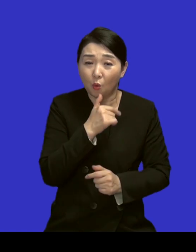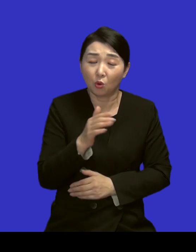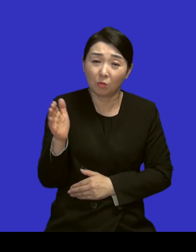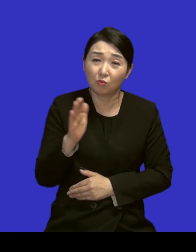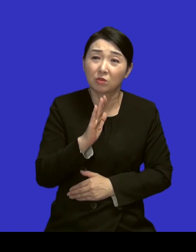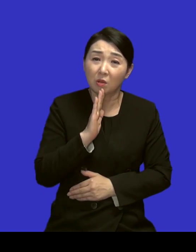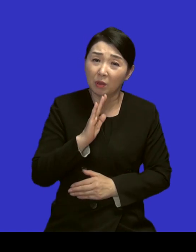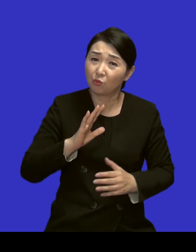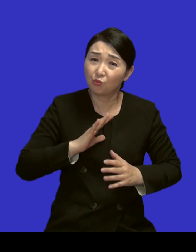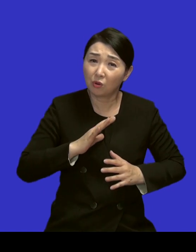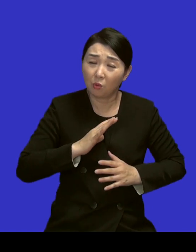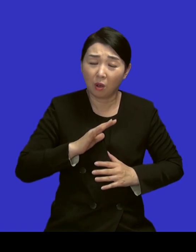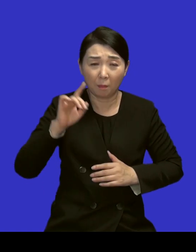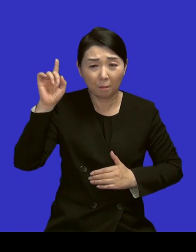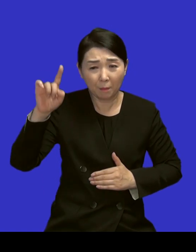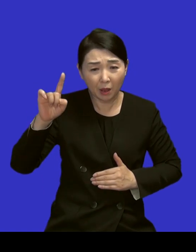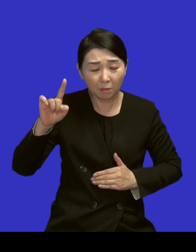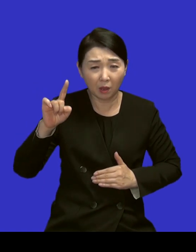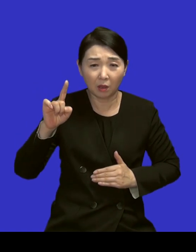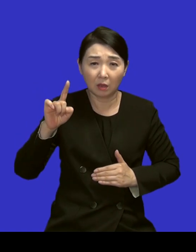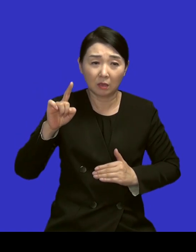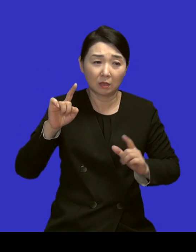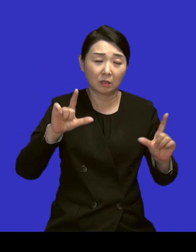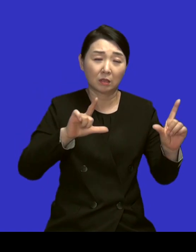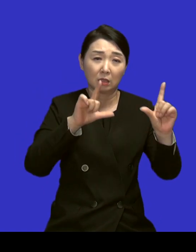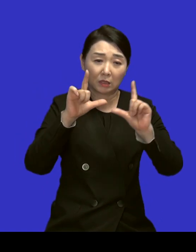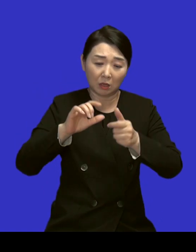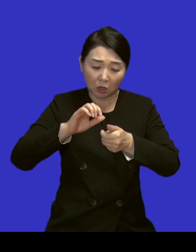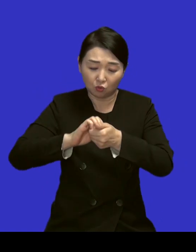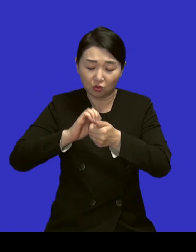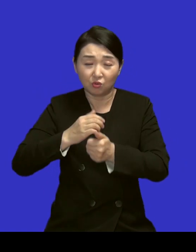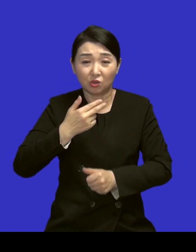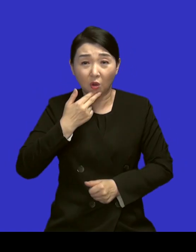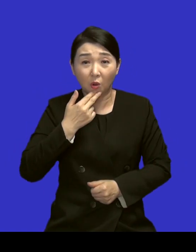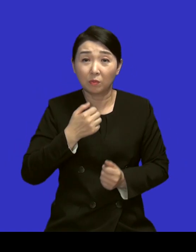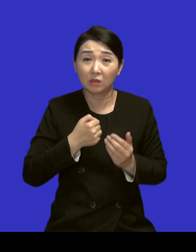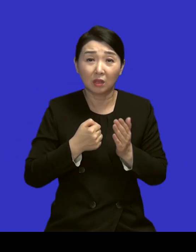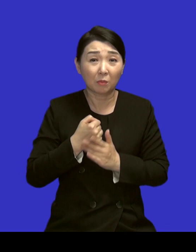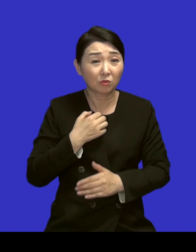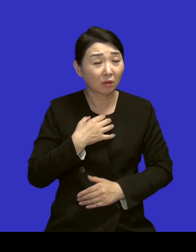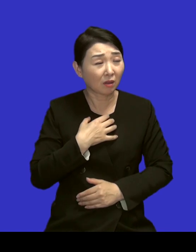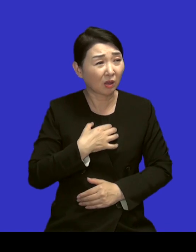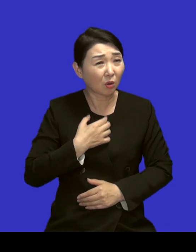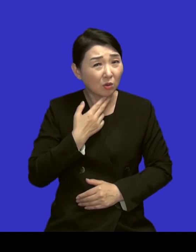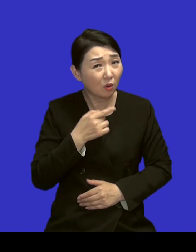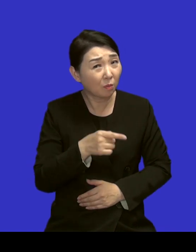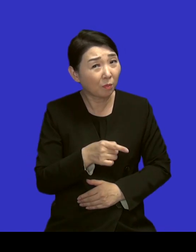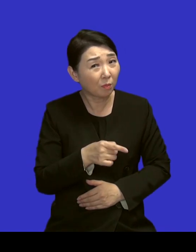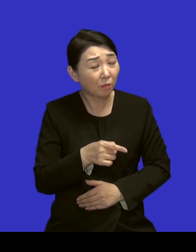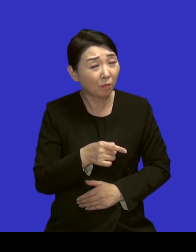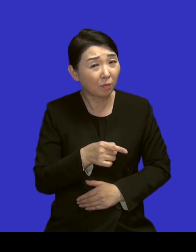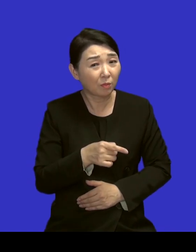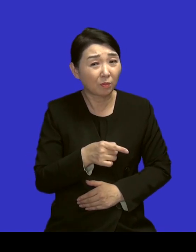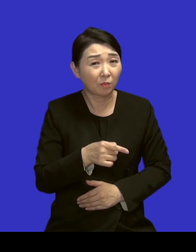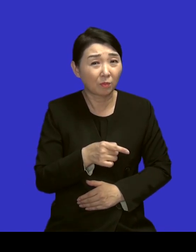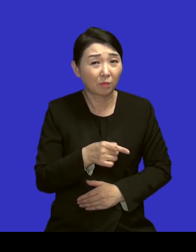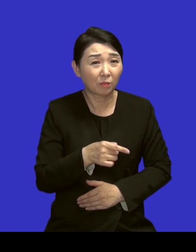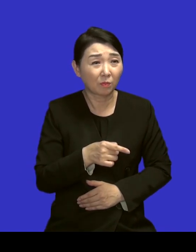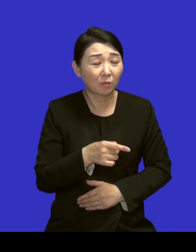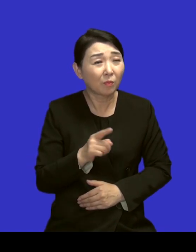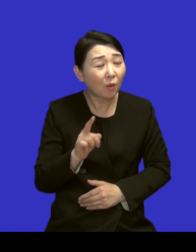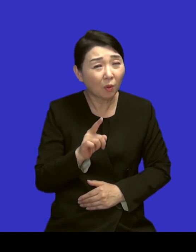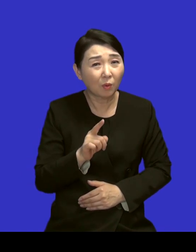두렵거나 매일매일 뭔가 규칙적인 생활이 이루어지지 않을 것에 대해서 좀 생활이 좀 패턴도 깨지고 했을 것 같은데